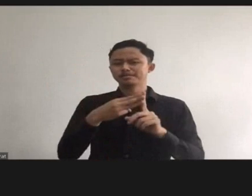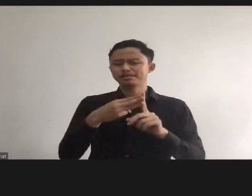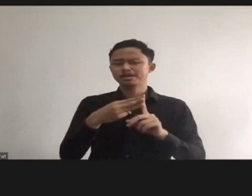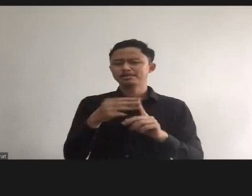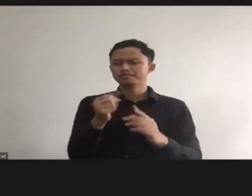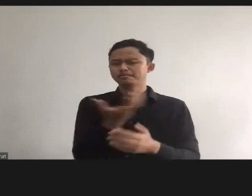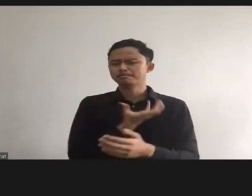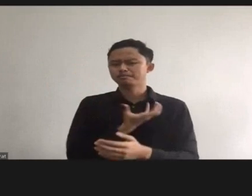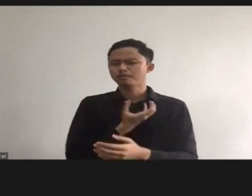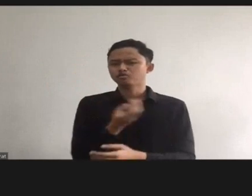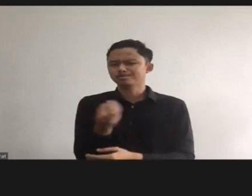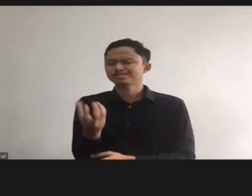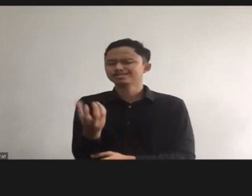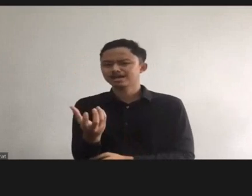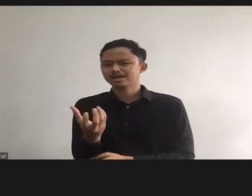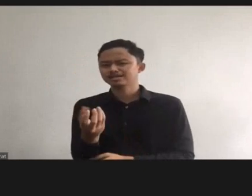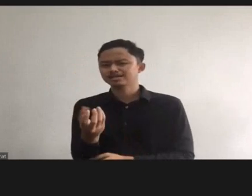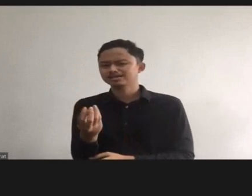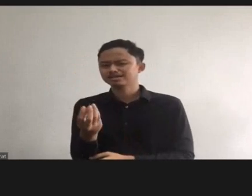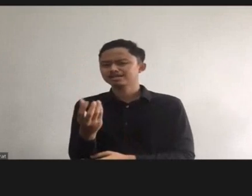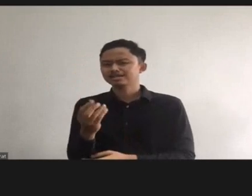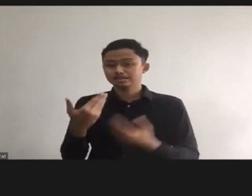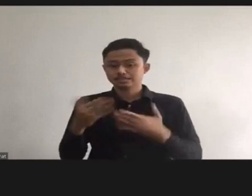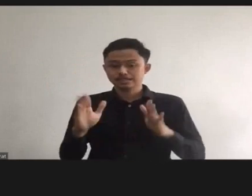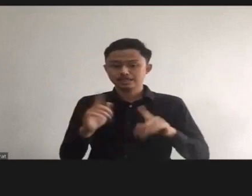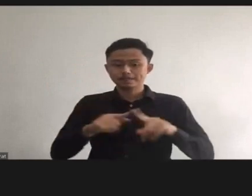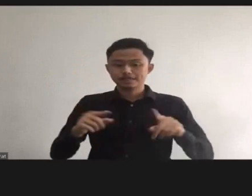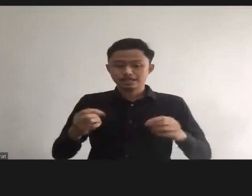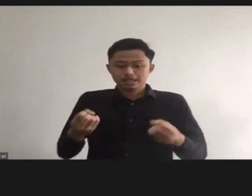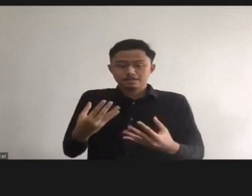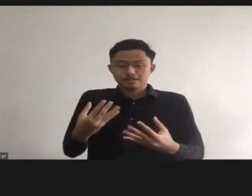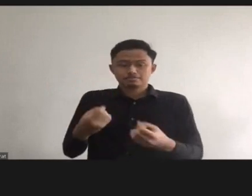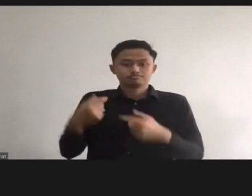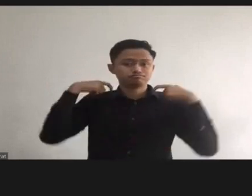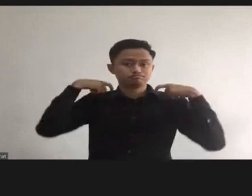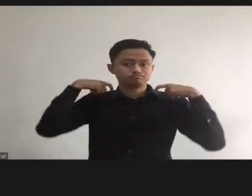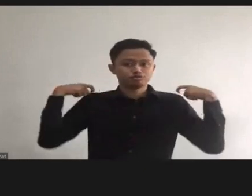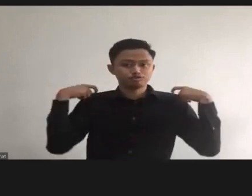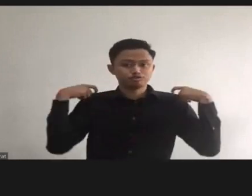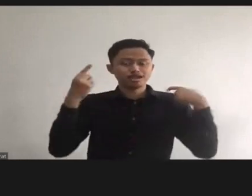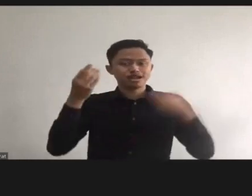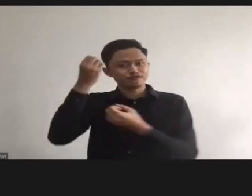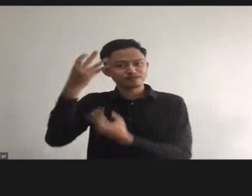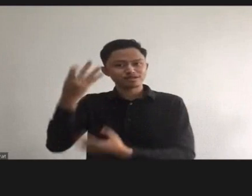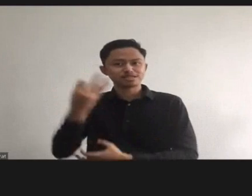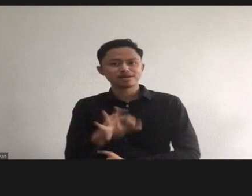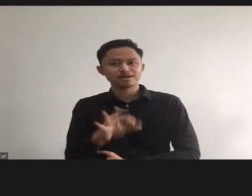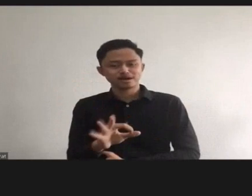menyampaikan kebijakan baru bahwa terkait karena